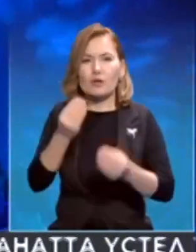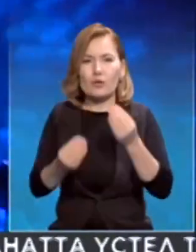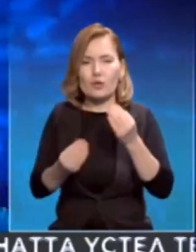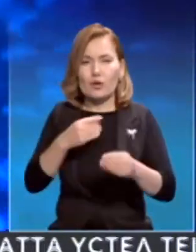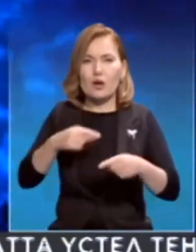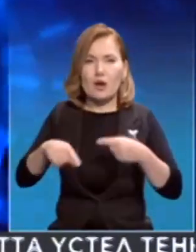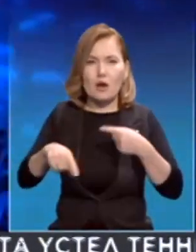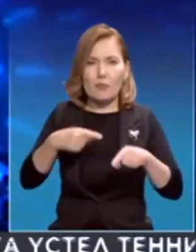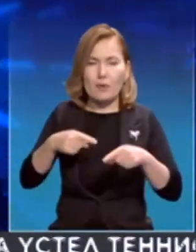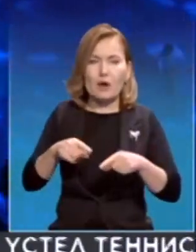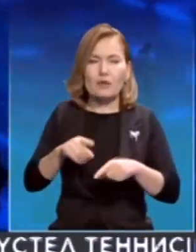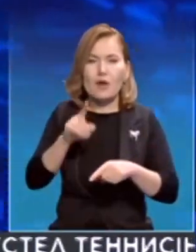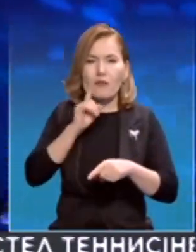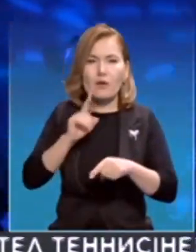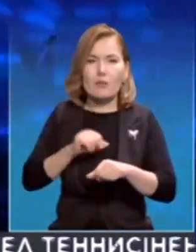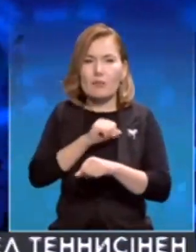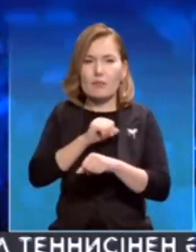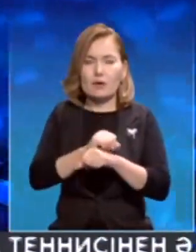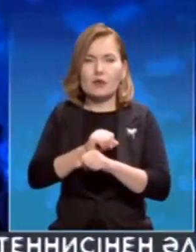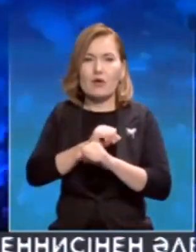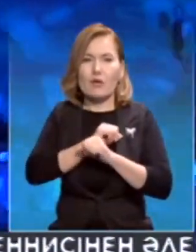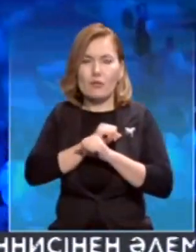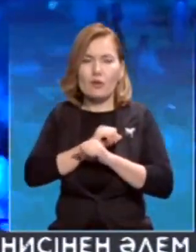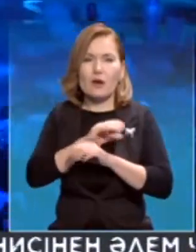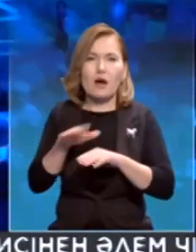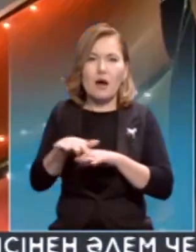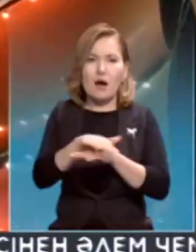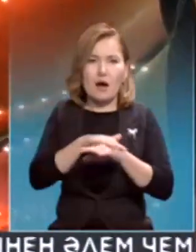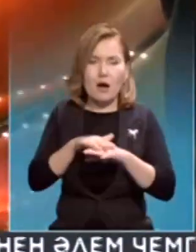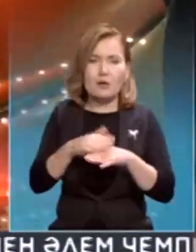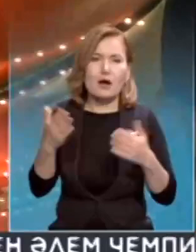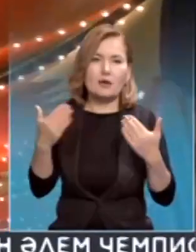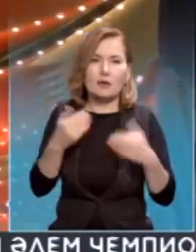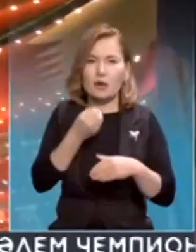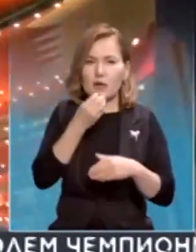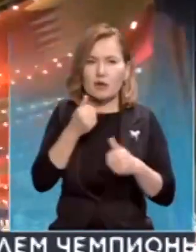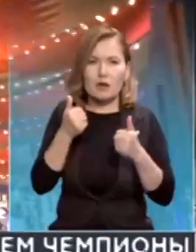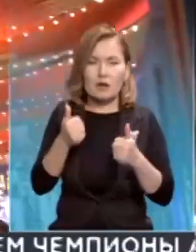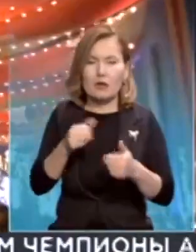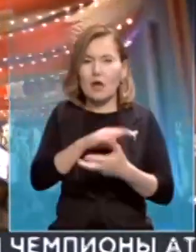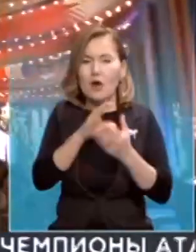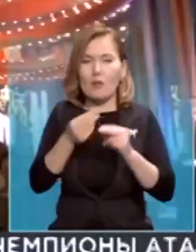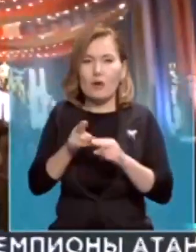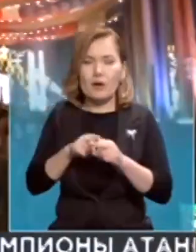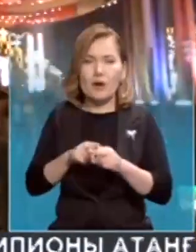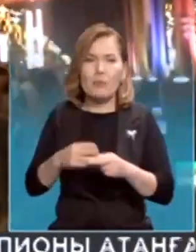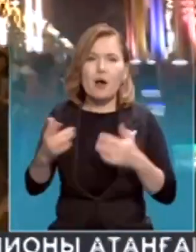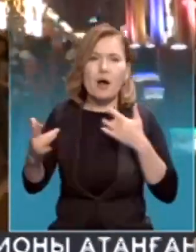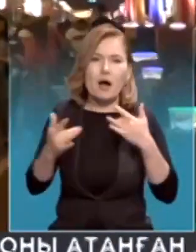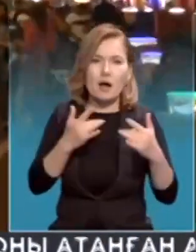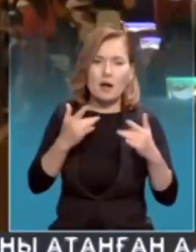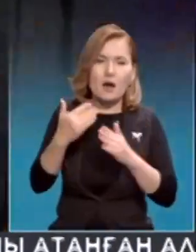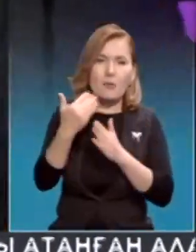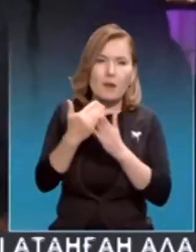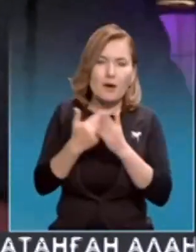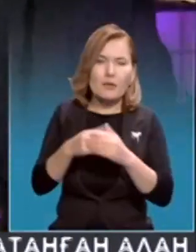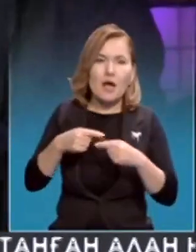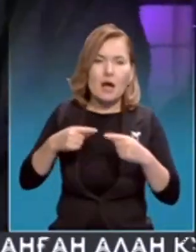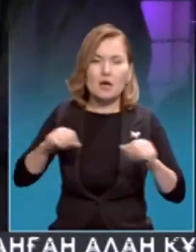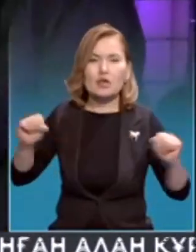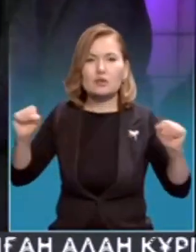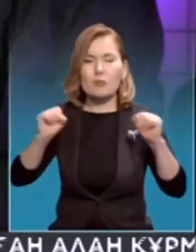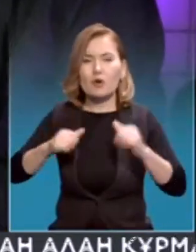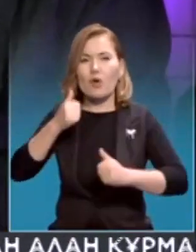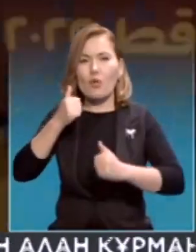арасындағы үзіліс кезінде жанкүйерлер уақыттарын көңілді өткізеді. Қала көшелерінде концерттік шаралар, әртүрлі спорттық